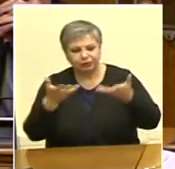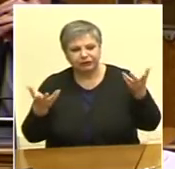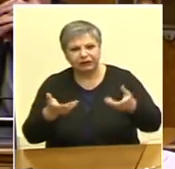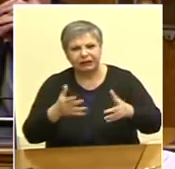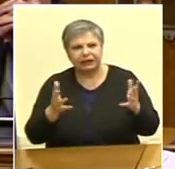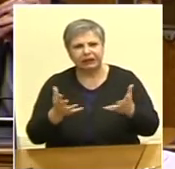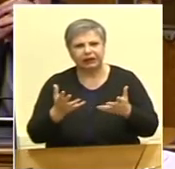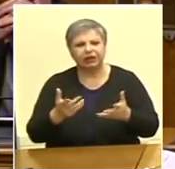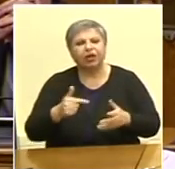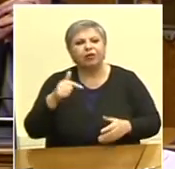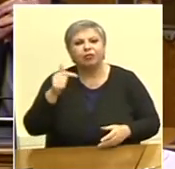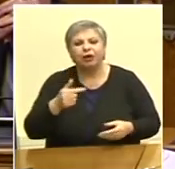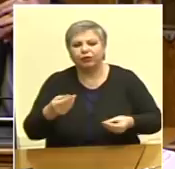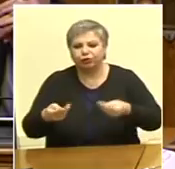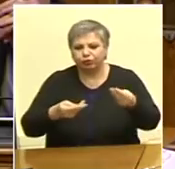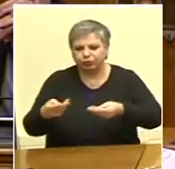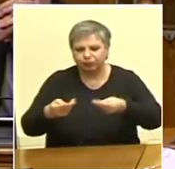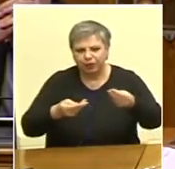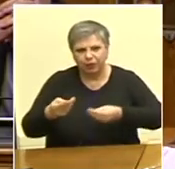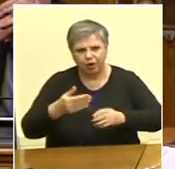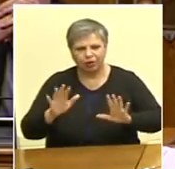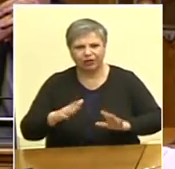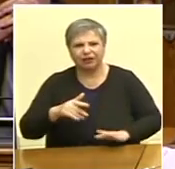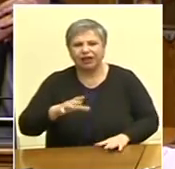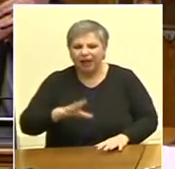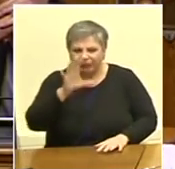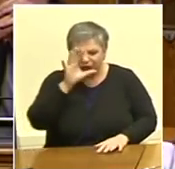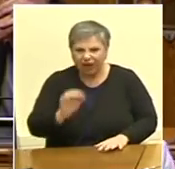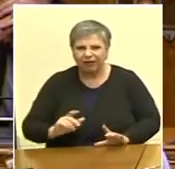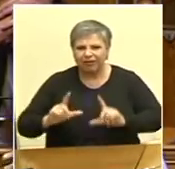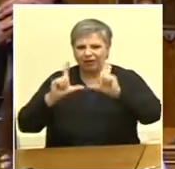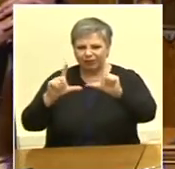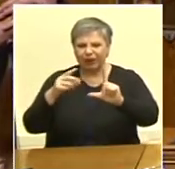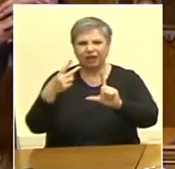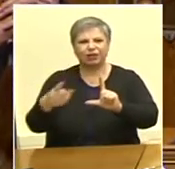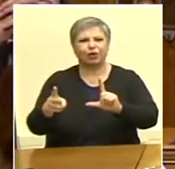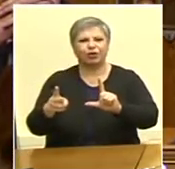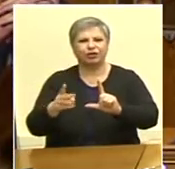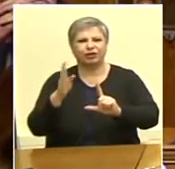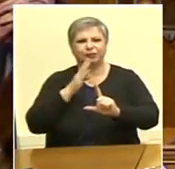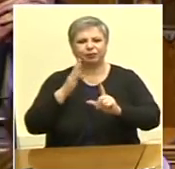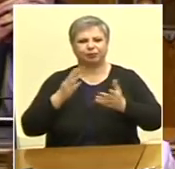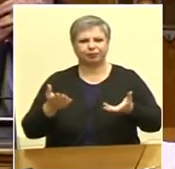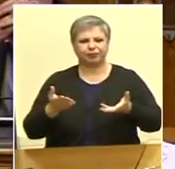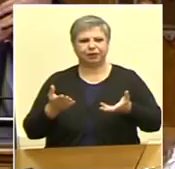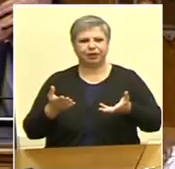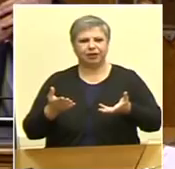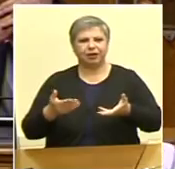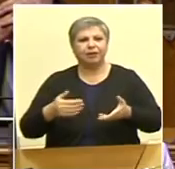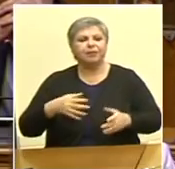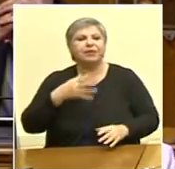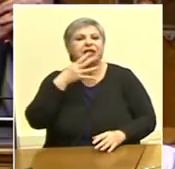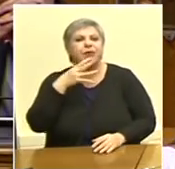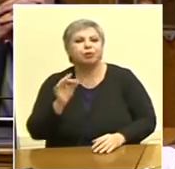χρησιμοποιείτε, σας εκθέτει ανεπανόρθωτα. Και σας εκθέτει ανεπανόρθωτα, διότι,